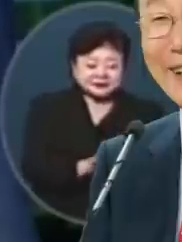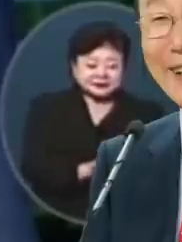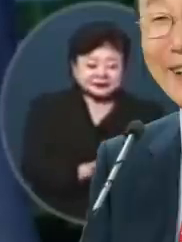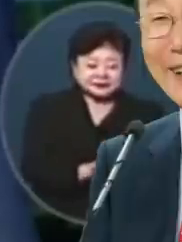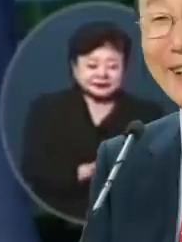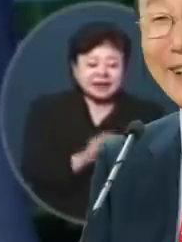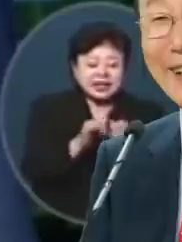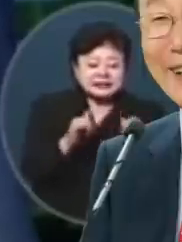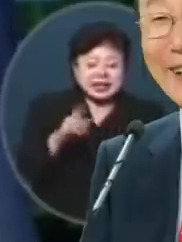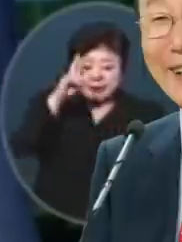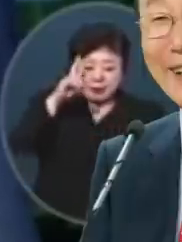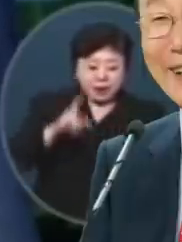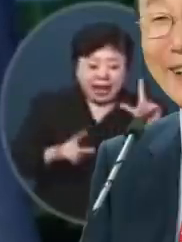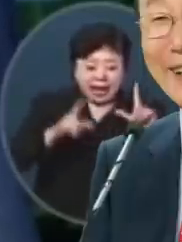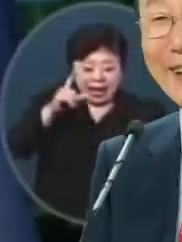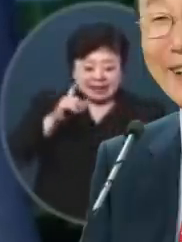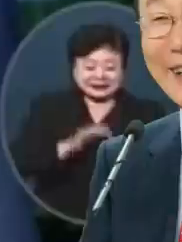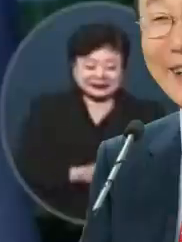사람의 모양을